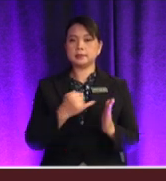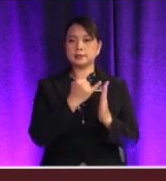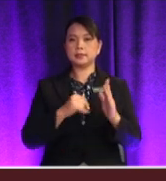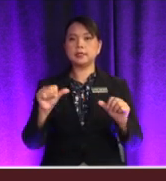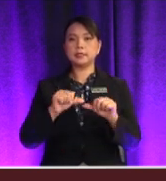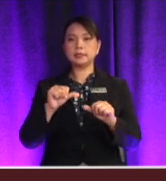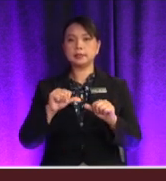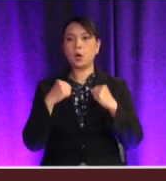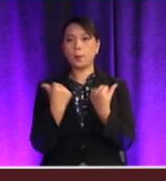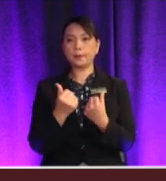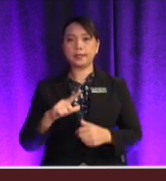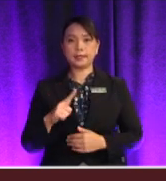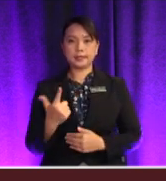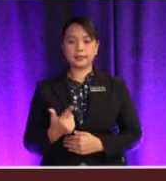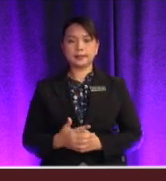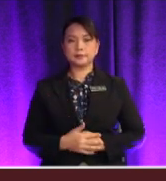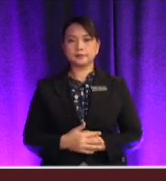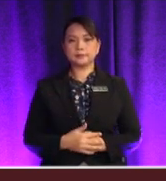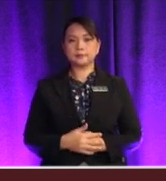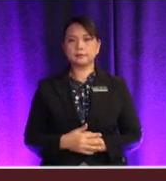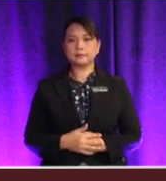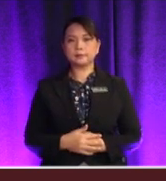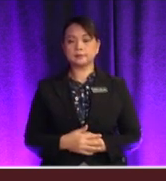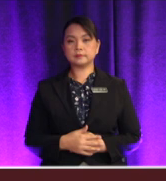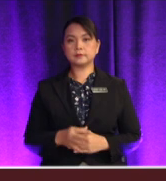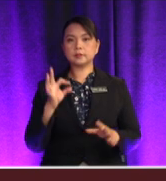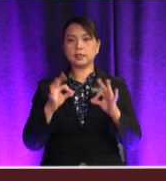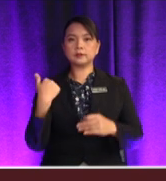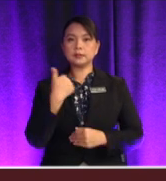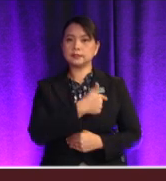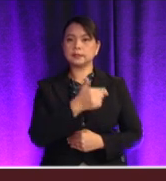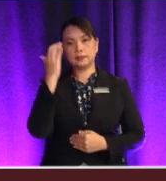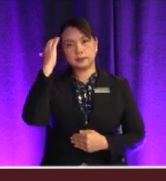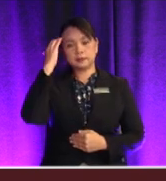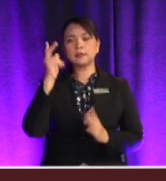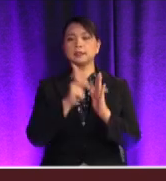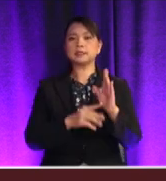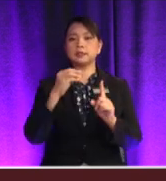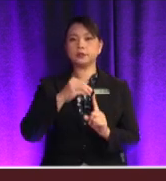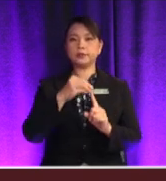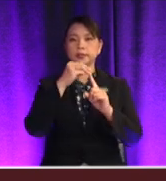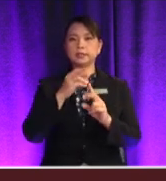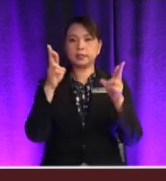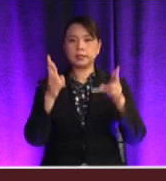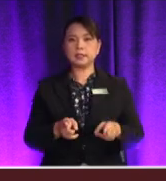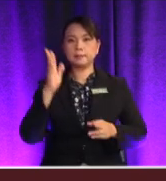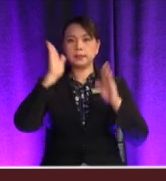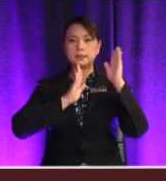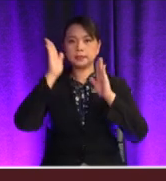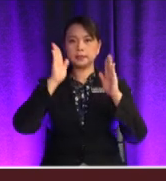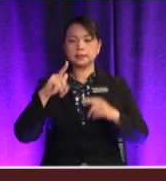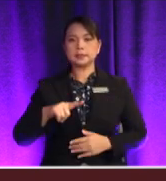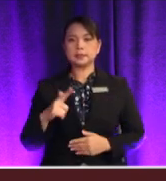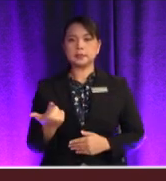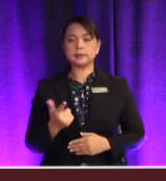dapat mengetahui keunikan-keunikan rakyat Malaysia, jadi kita dapat tahulah selain daripada budaya